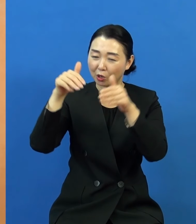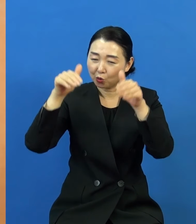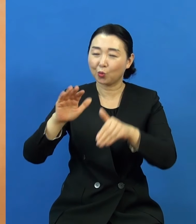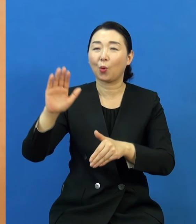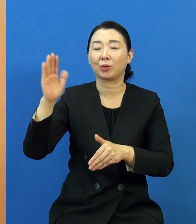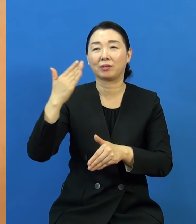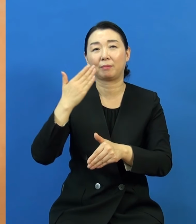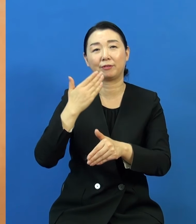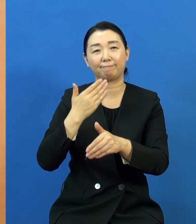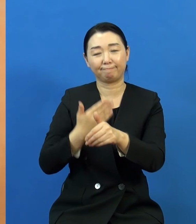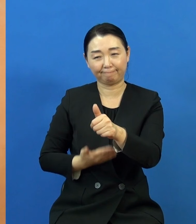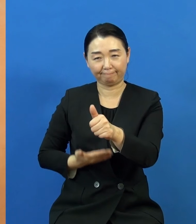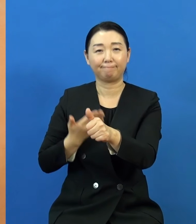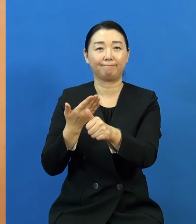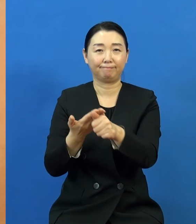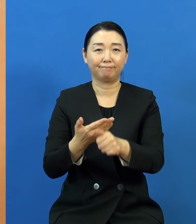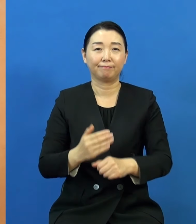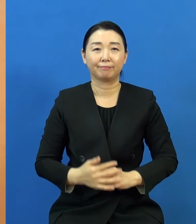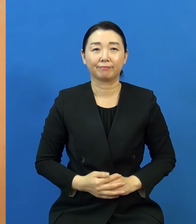종됨을 알려주셨습니다.